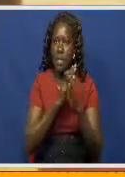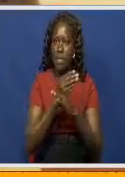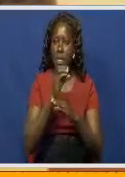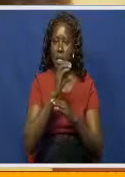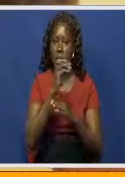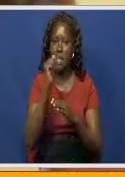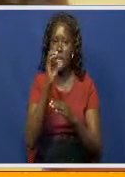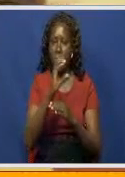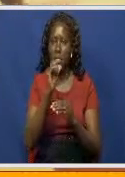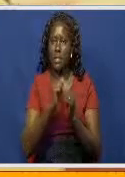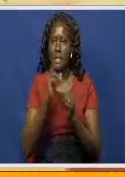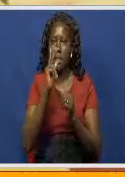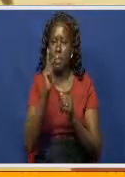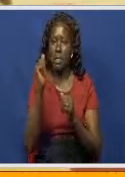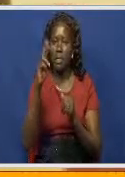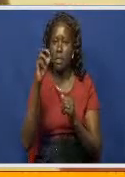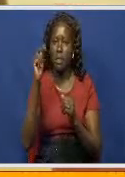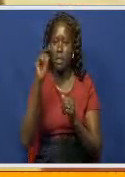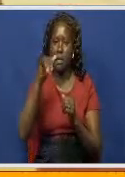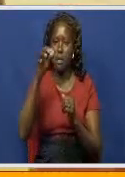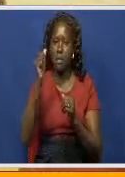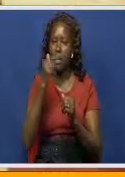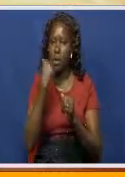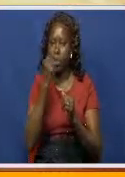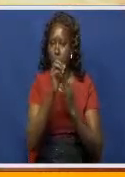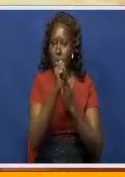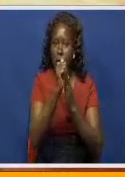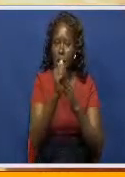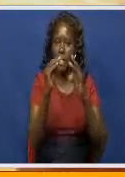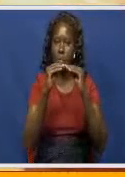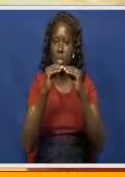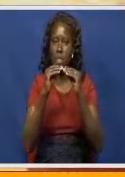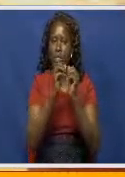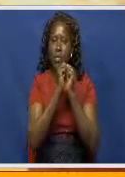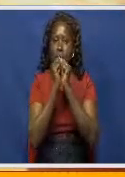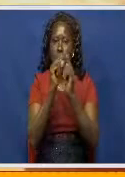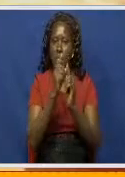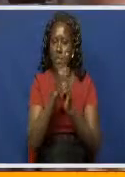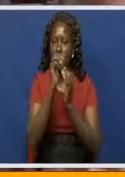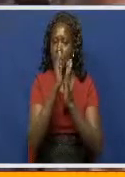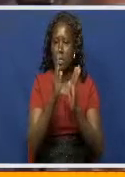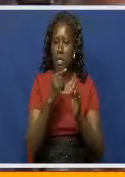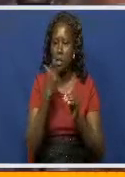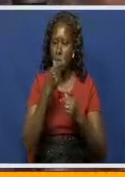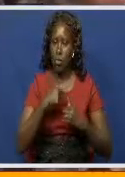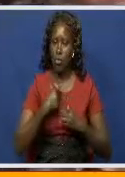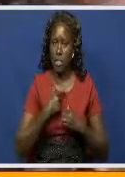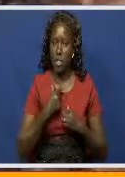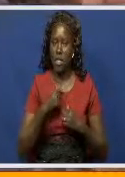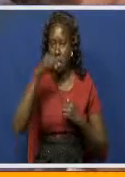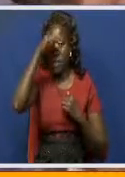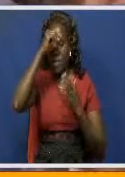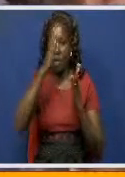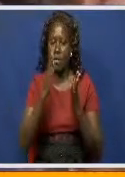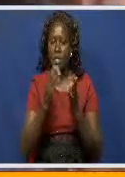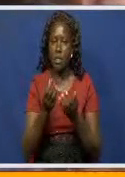CAS Lawrence Karanja orea ogutongerete mochemani na tongerea mwanya mwanya kumakire ministry ubareba kuriongerete OBC ni angabana